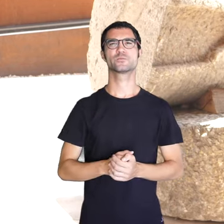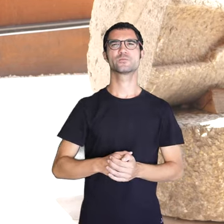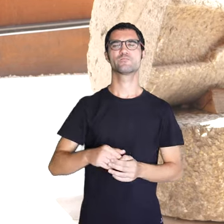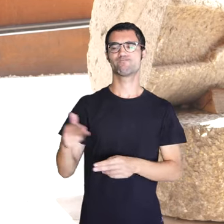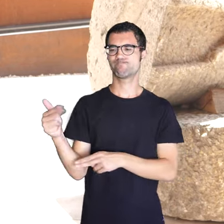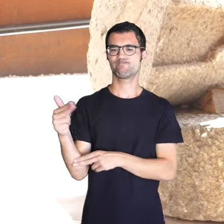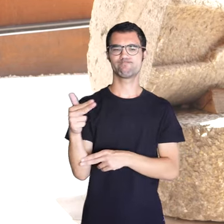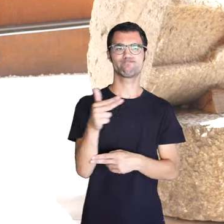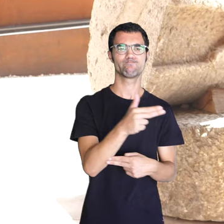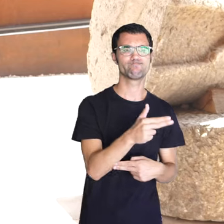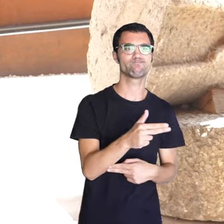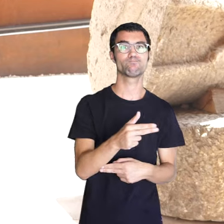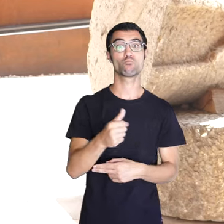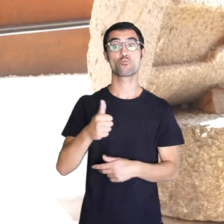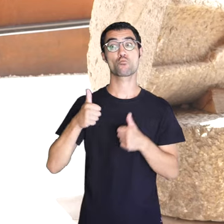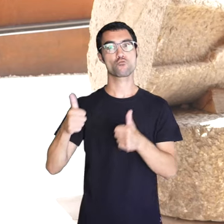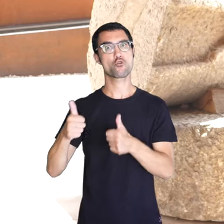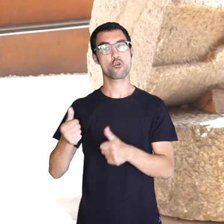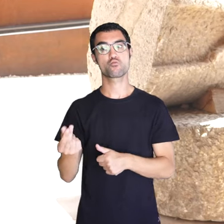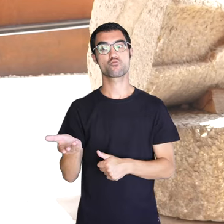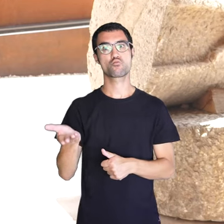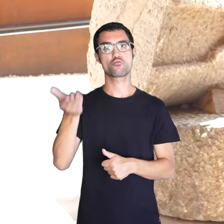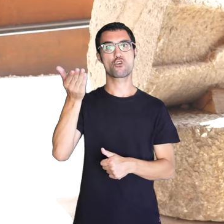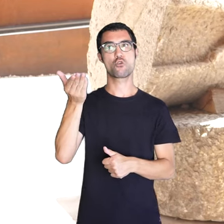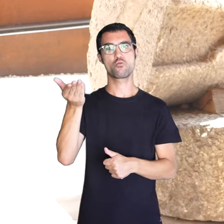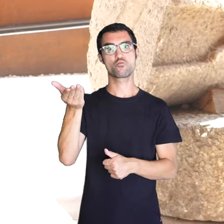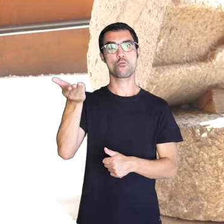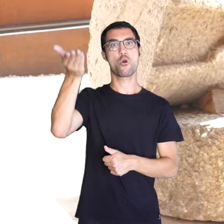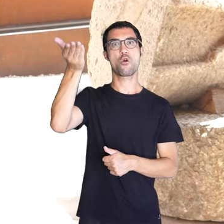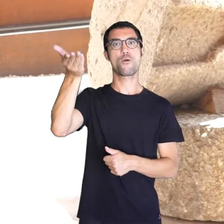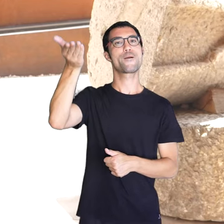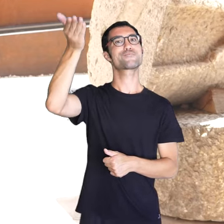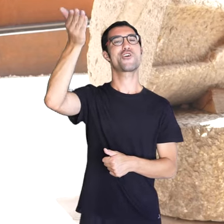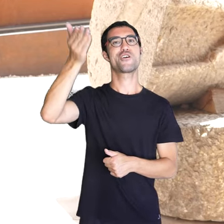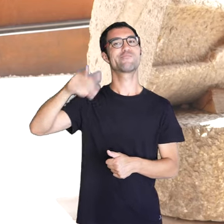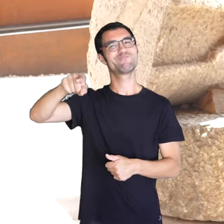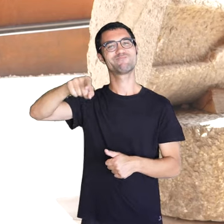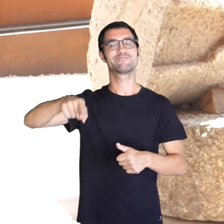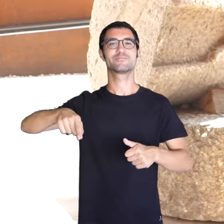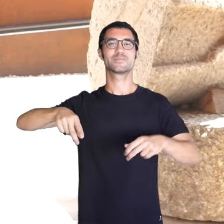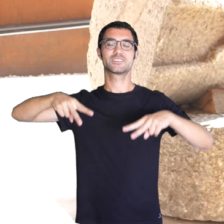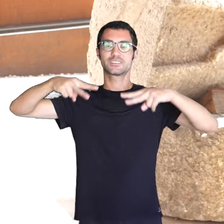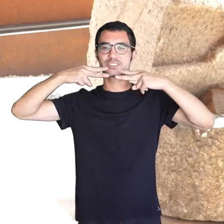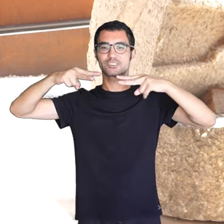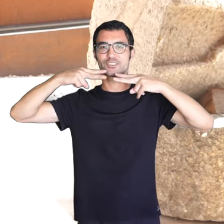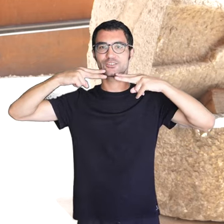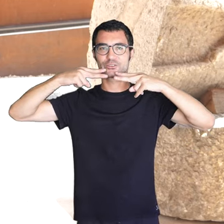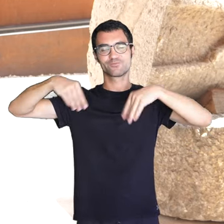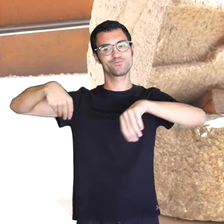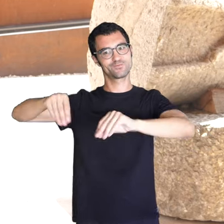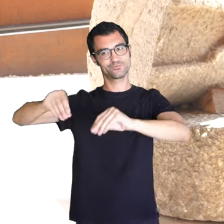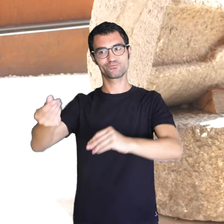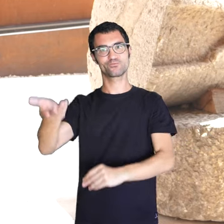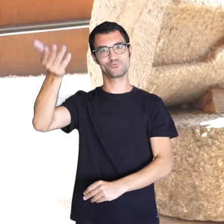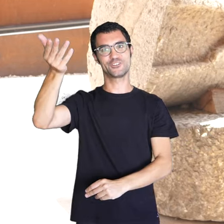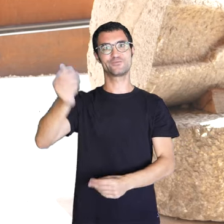ja el peix bo, diríem, ja havia agafat un preu, que ara en els restaurants. Sí que és vera